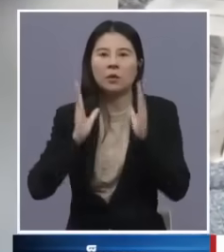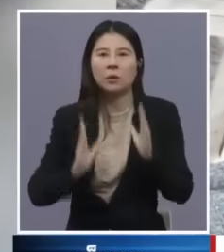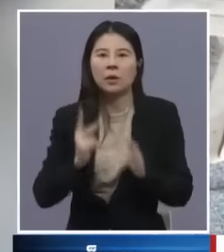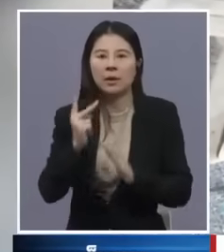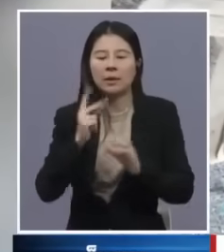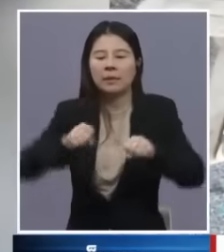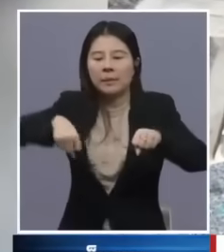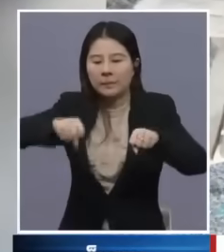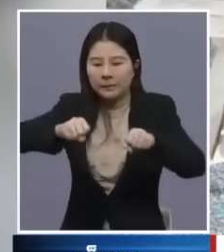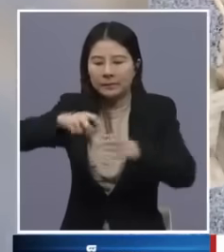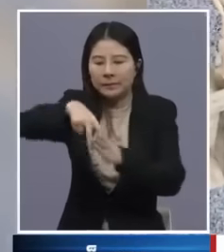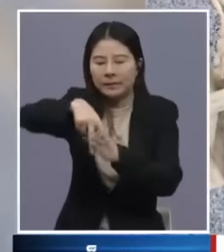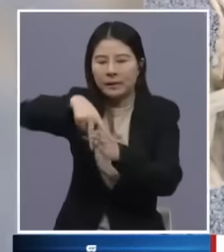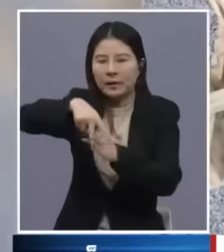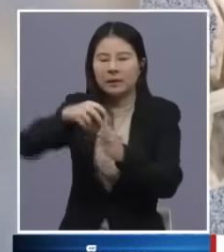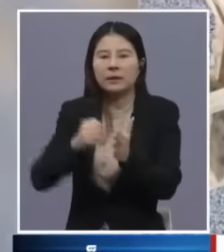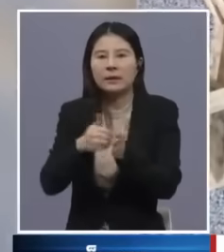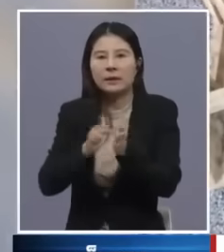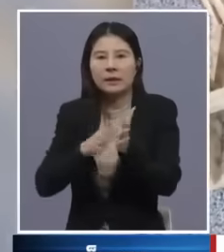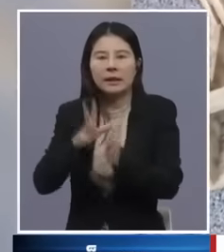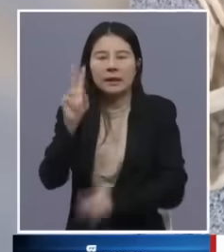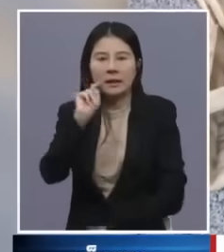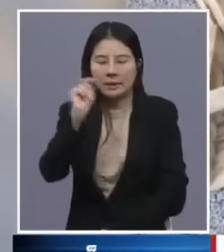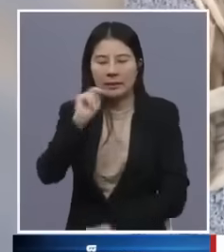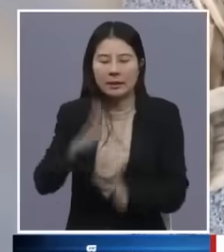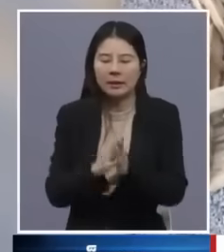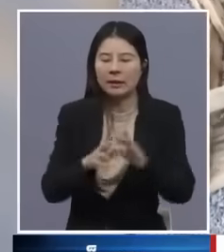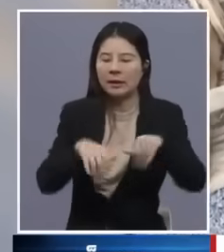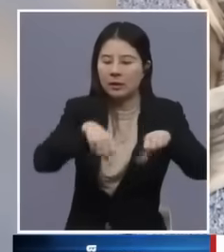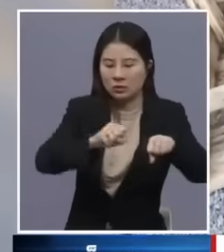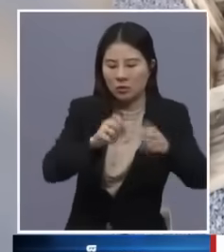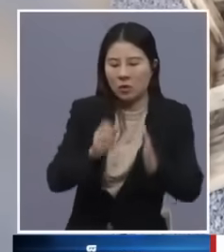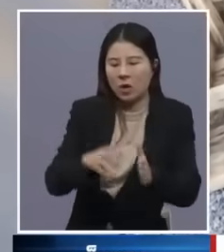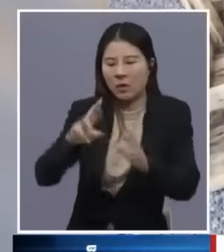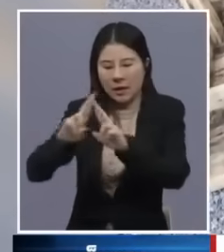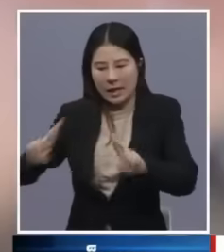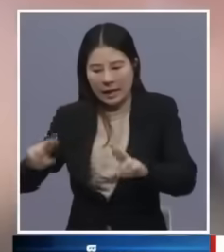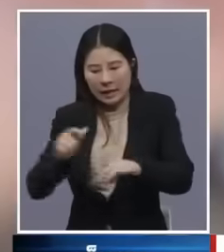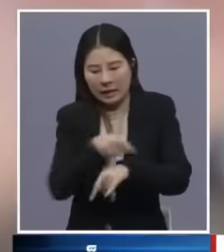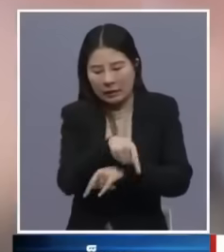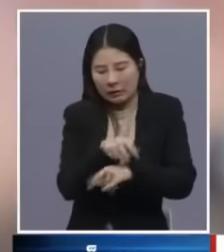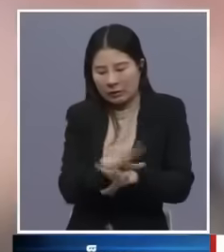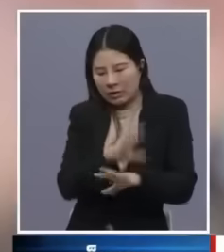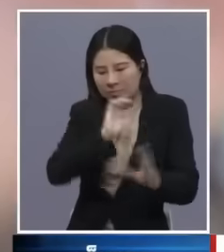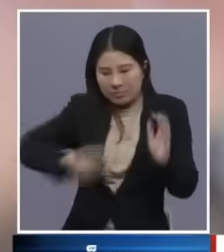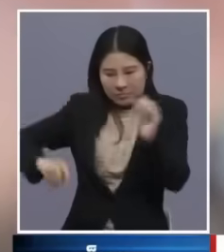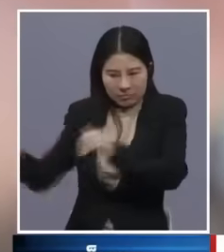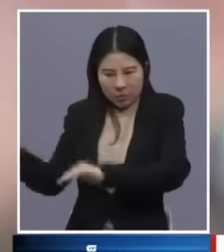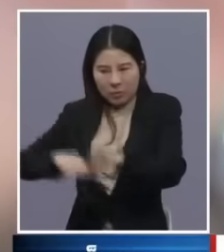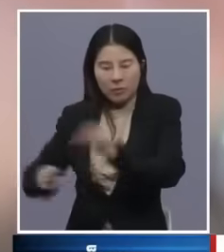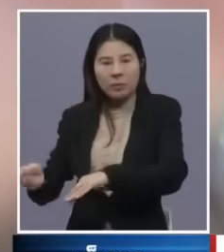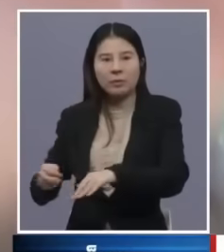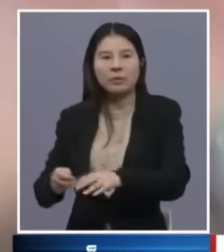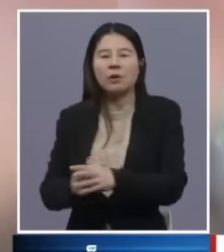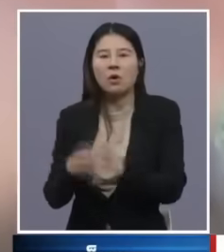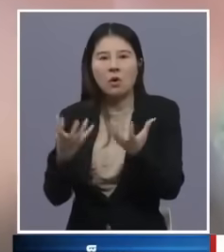ยนต์ Honda Wave สีน้ำเงินมาจอดอยู่ที่บริเวณข้างร้านหลังจากนั้นก็ลงมือทำลายข้าวของแล้วเอาอุปกรณ์ท